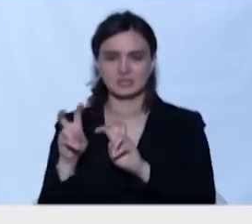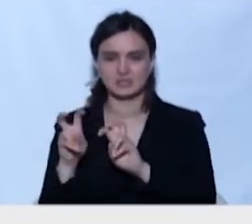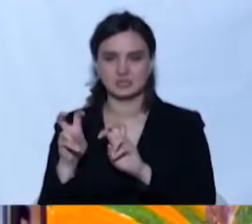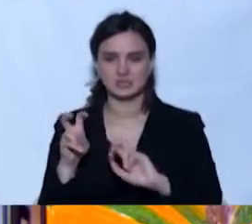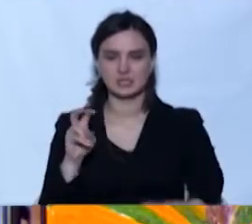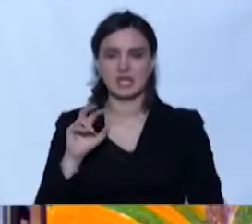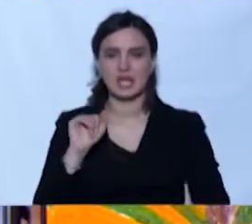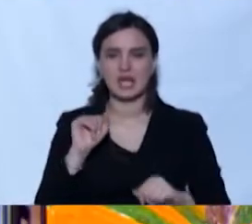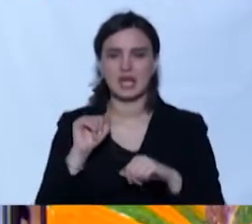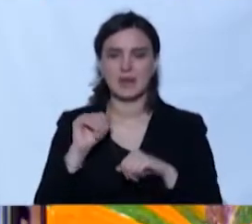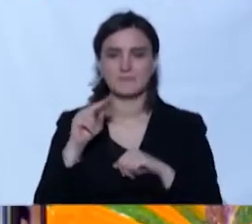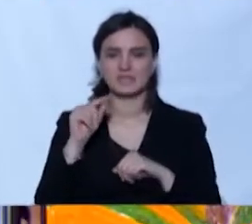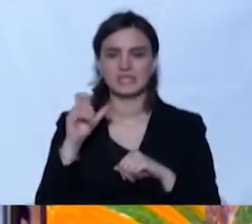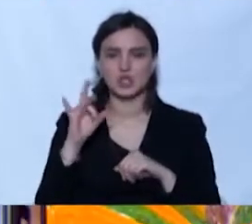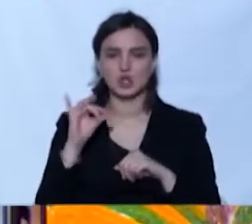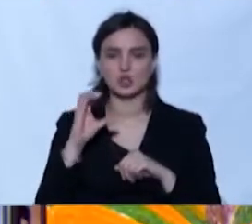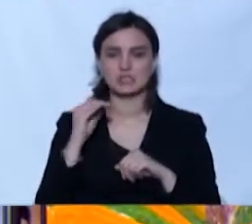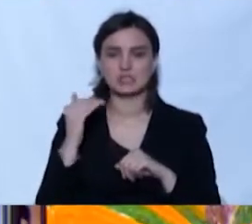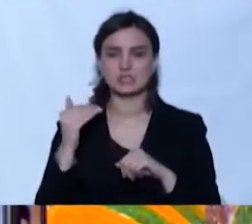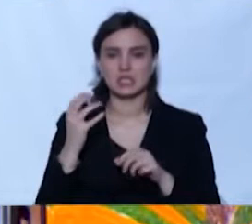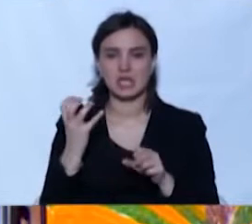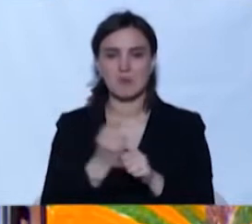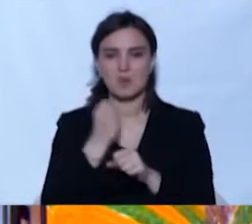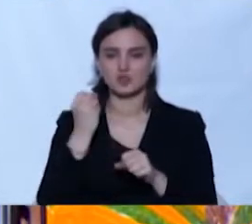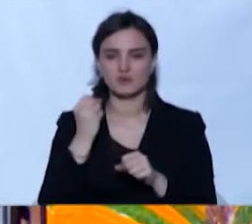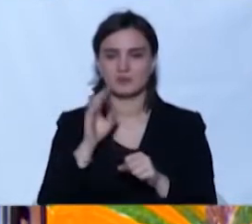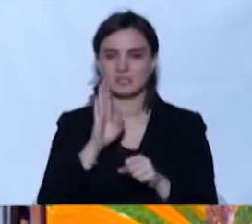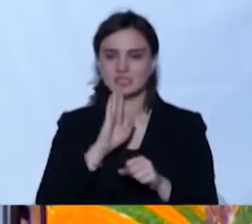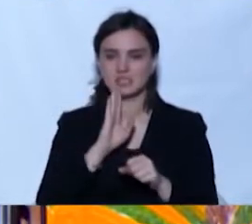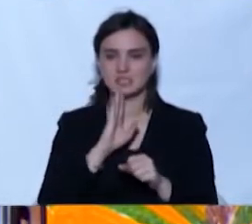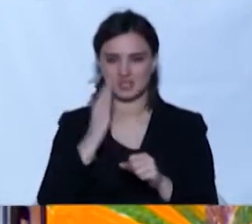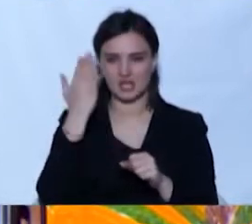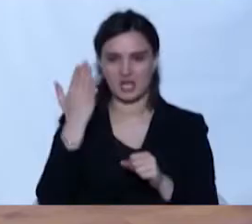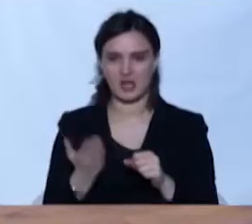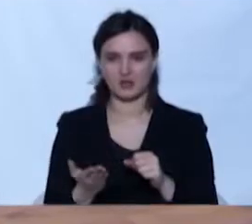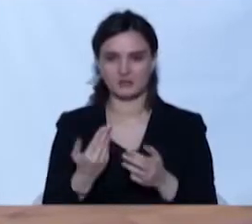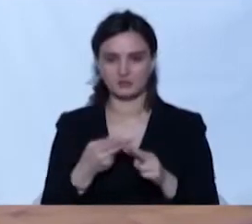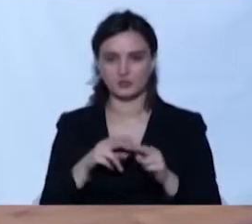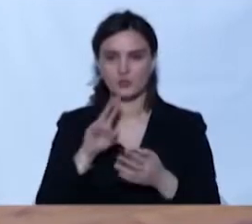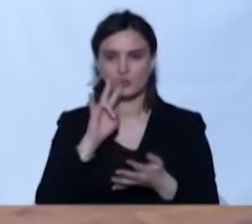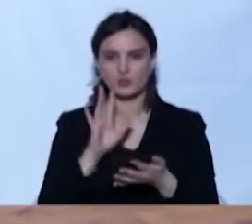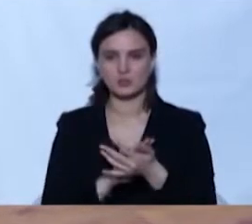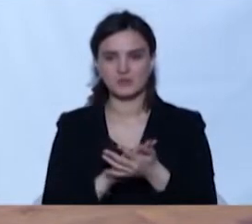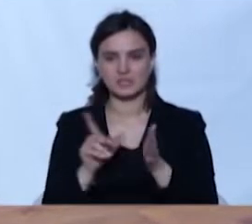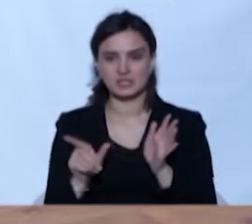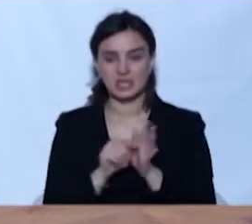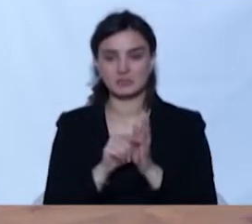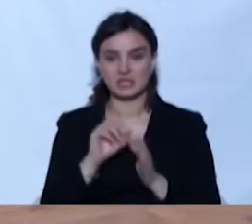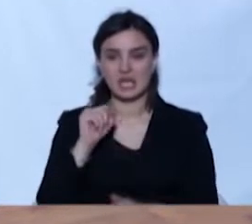ტაძარი, გამარჯვების ქალღმერთის ტაძარი, რომელიც მუდმივი თანდევია ათენას, ვის სახელზეც